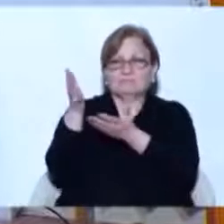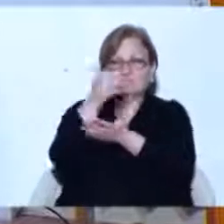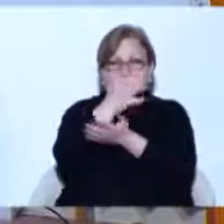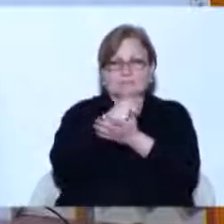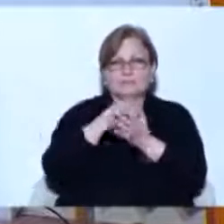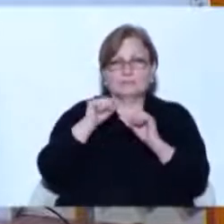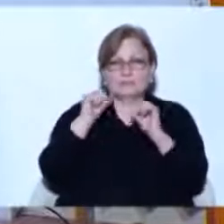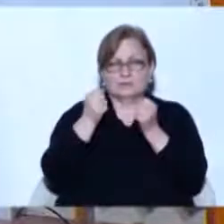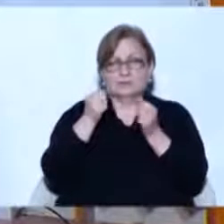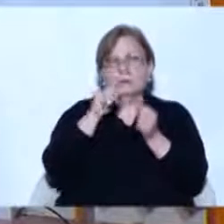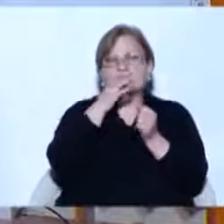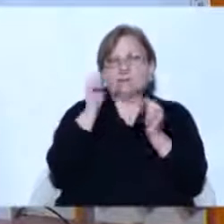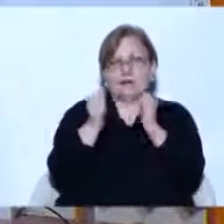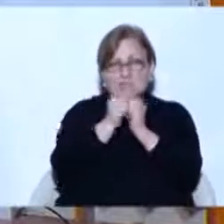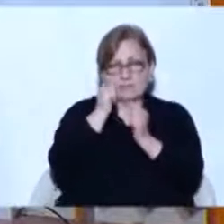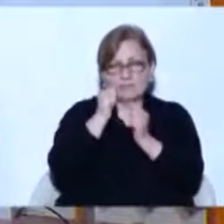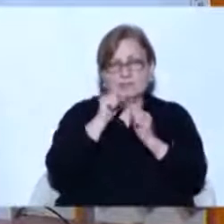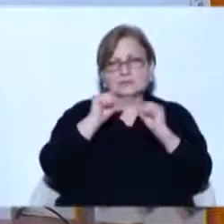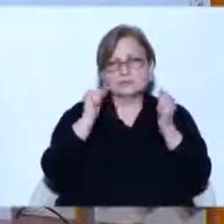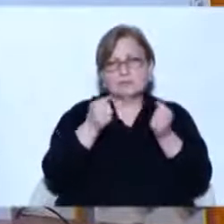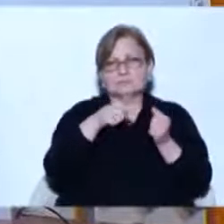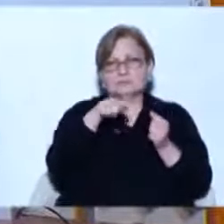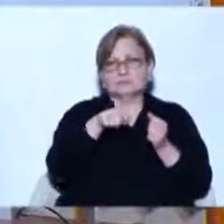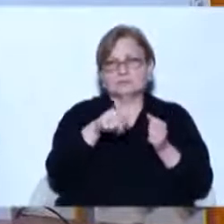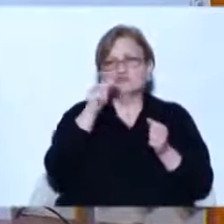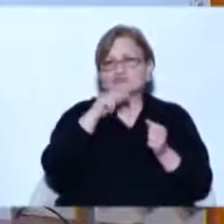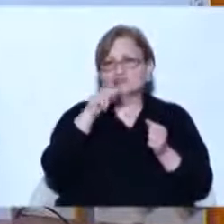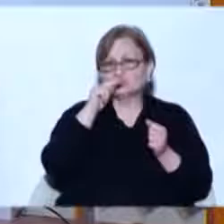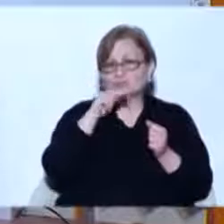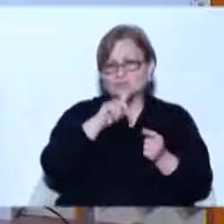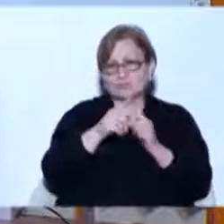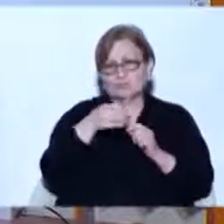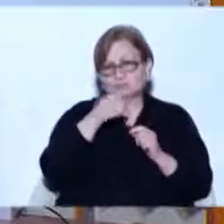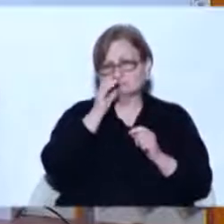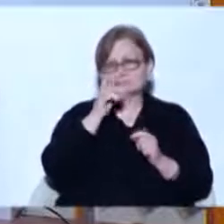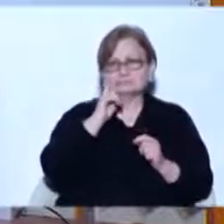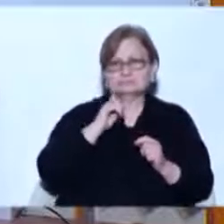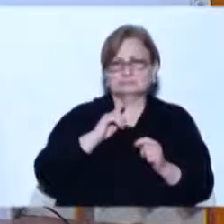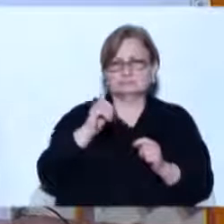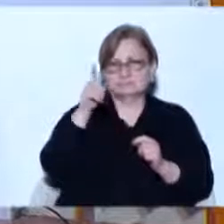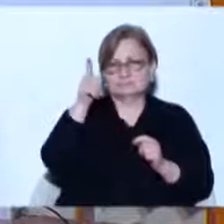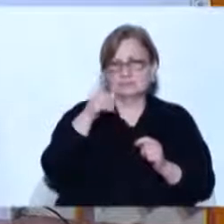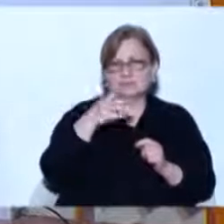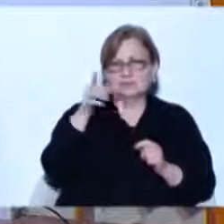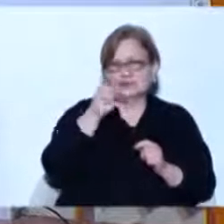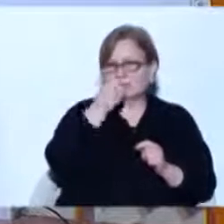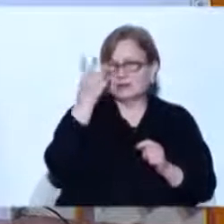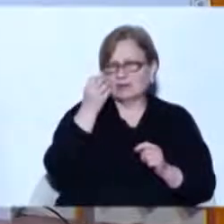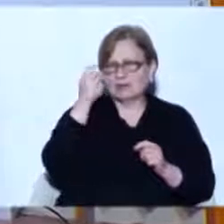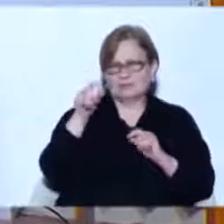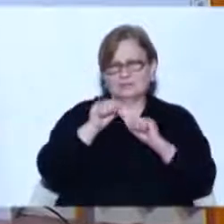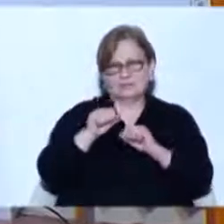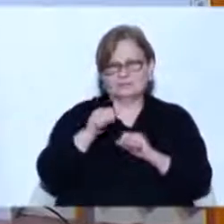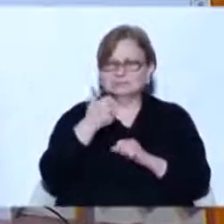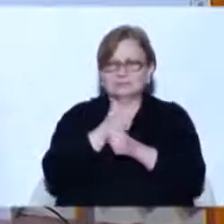და ვახმობ და ზამთრობით ჩაის ვსვამ ხოლმე ამ ყვავილებით დაყენებულ